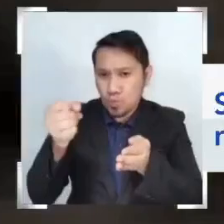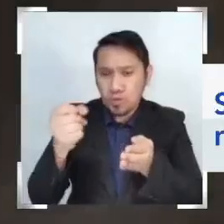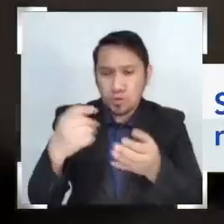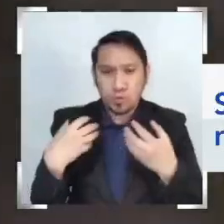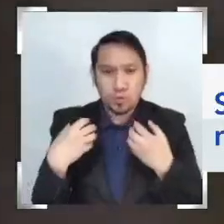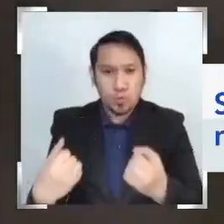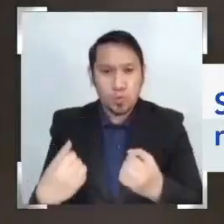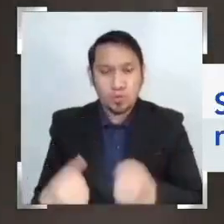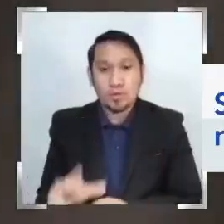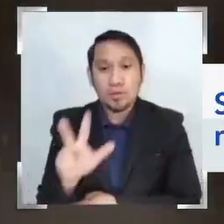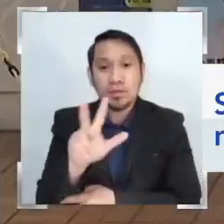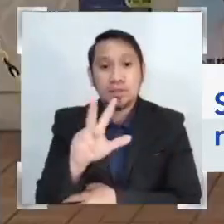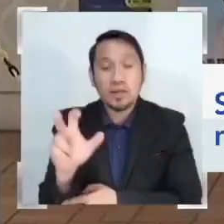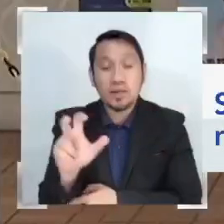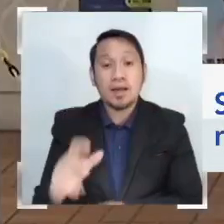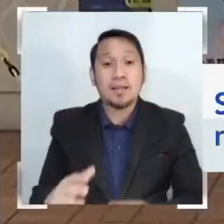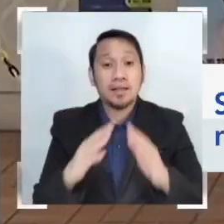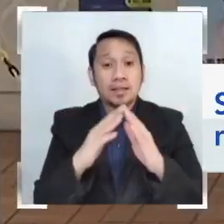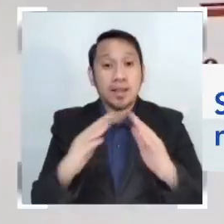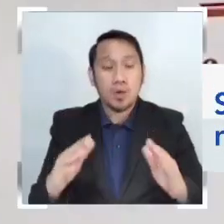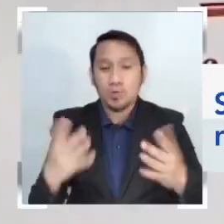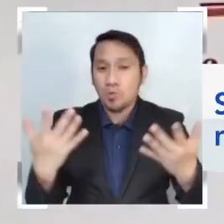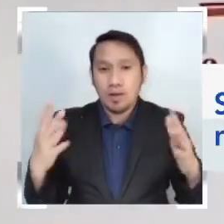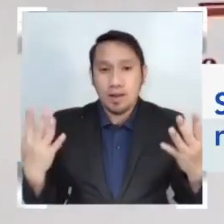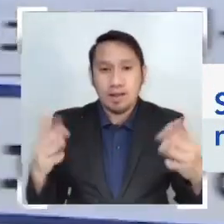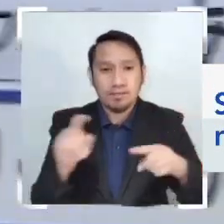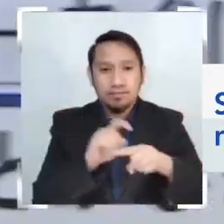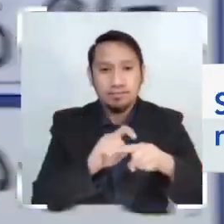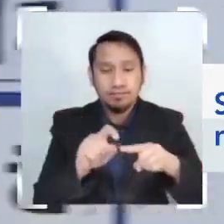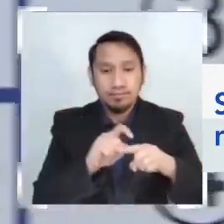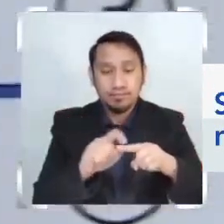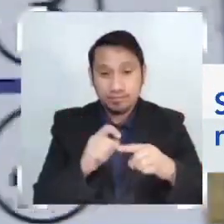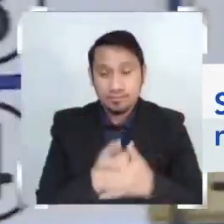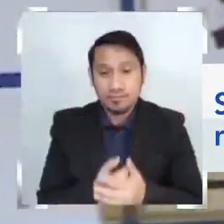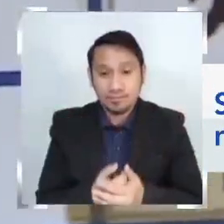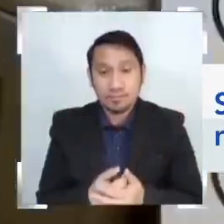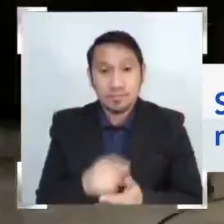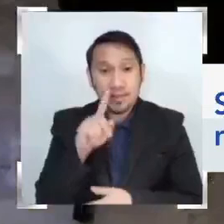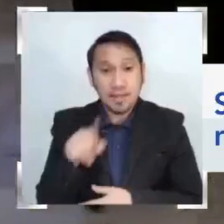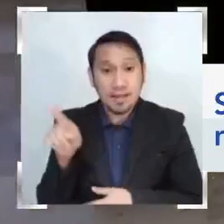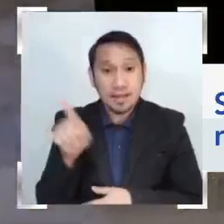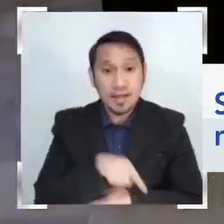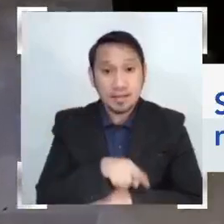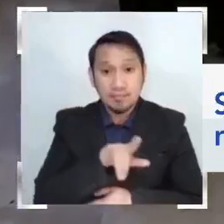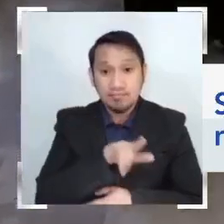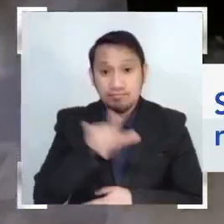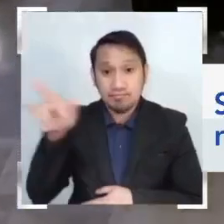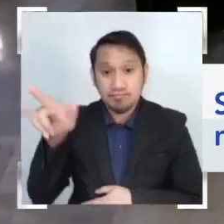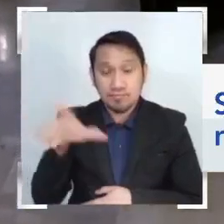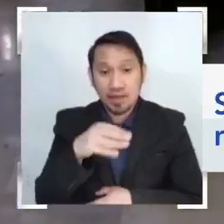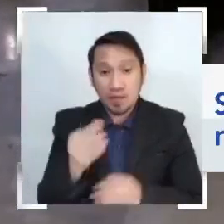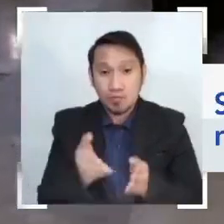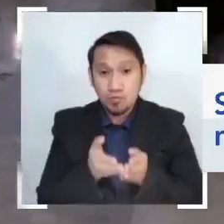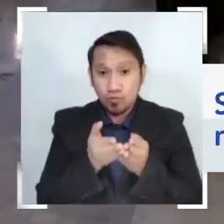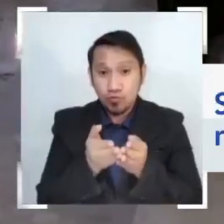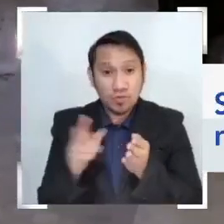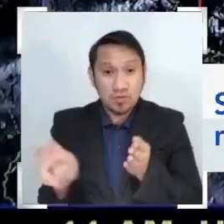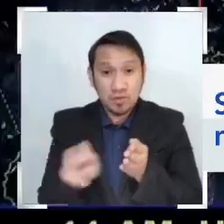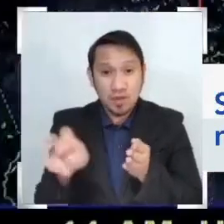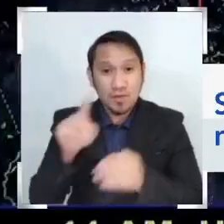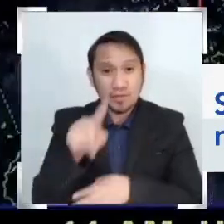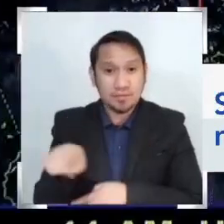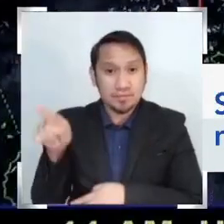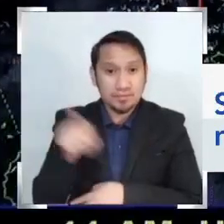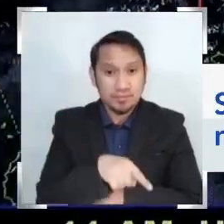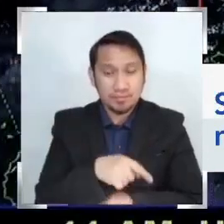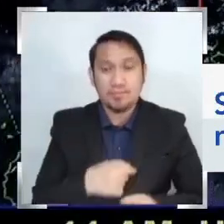na ang nawala ng power supply. Kanselado na ang ilang flight at biyahe ng mga ferry. Dito sa Pilipinas, nakaantabay na ang mga otoridad